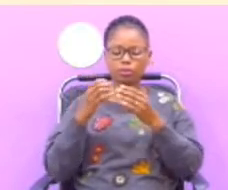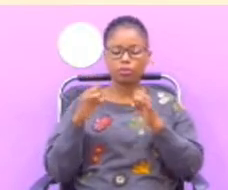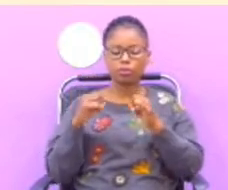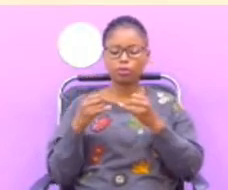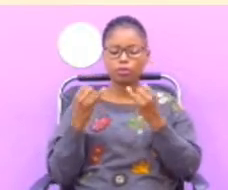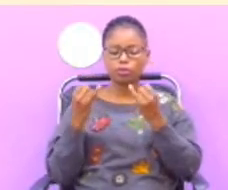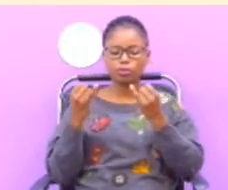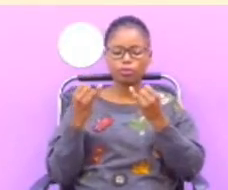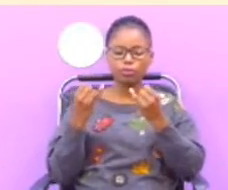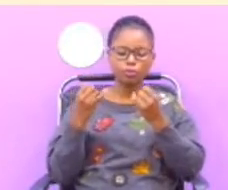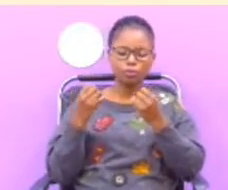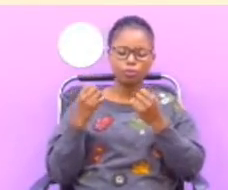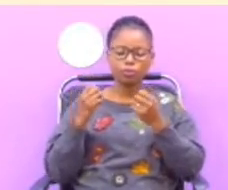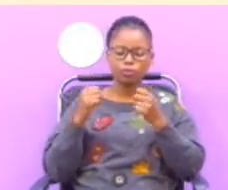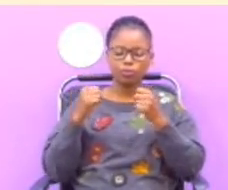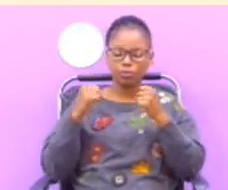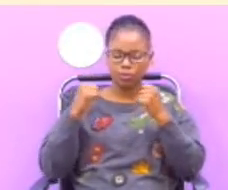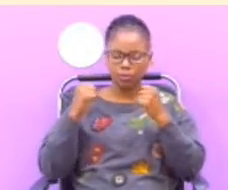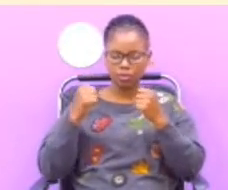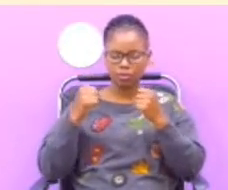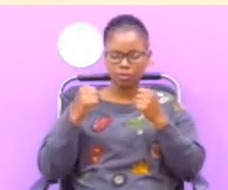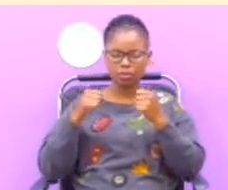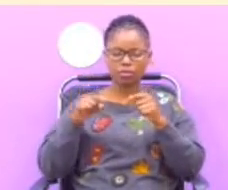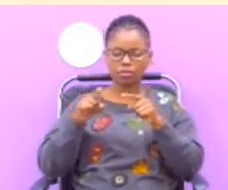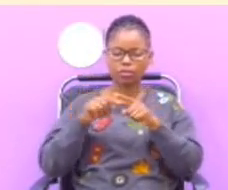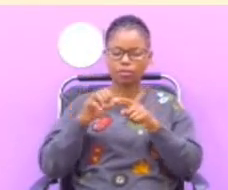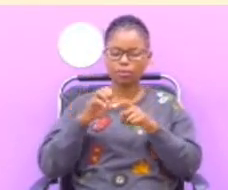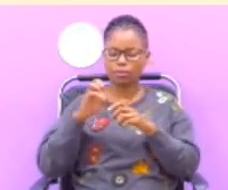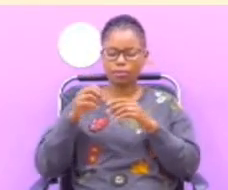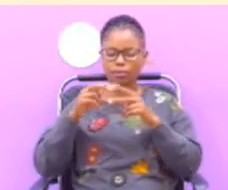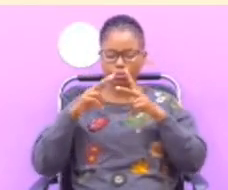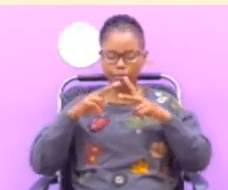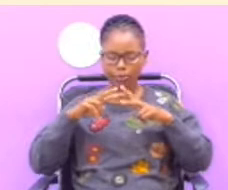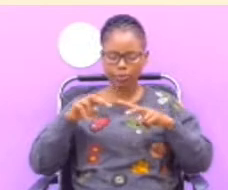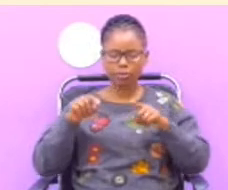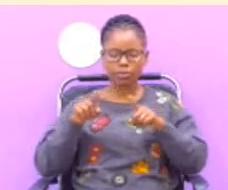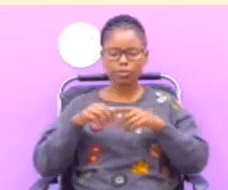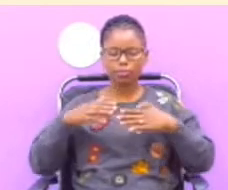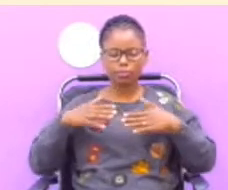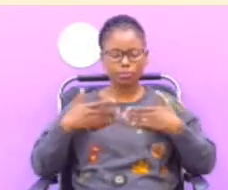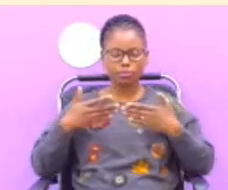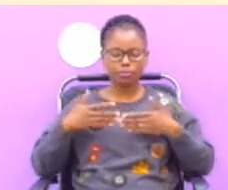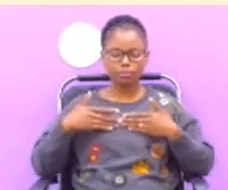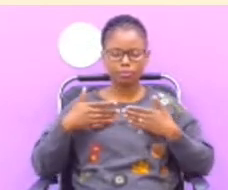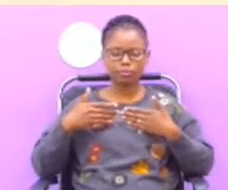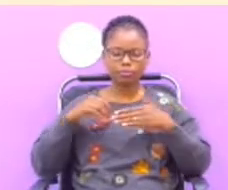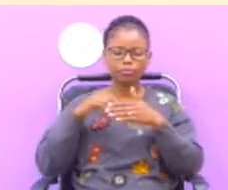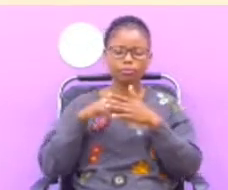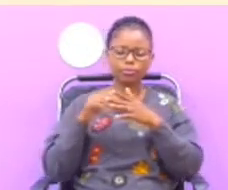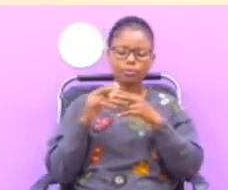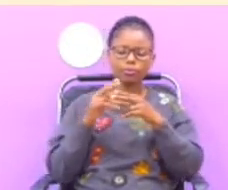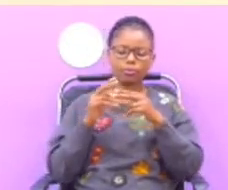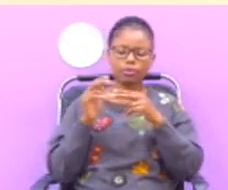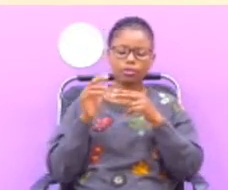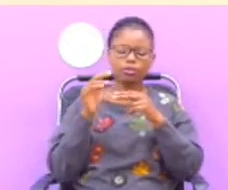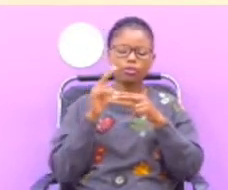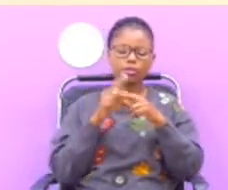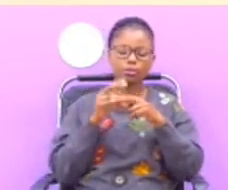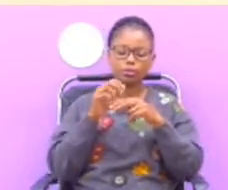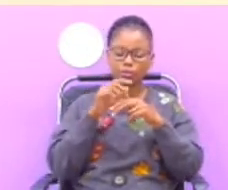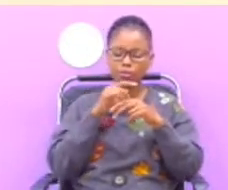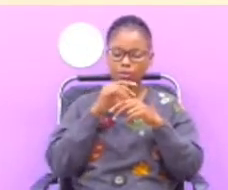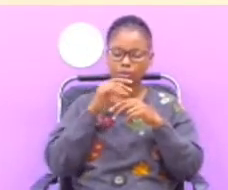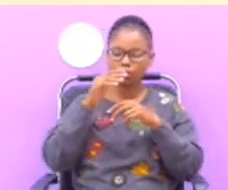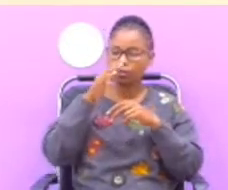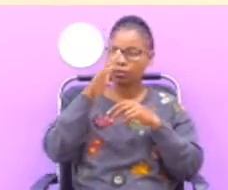Ngai aromũheithia gĩtĩo kũrĩa kĩagĩrĩire, Ngai aromũhe thayũ na aromũhe gĩkeno thĩinĩ wa rĩtwa rĩa Ngai Ithe,